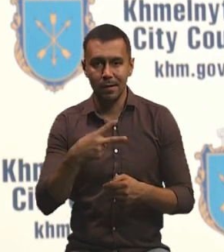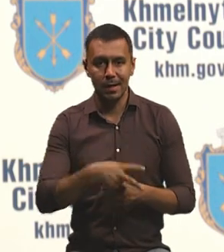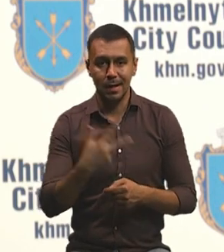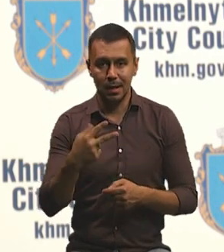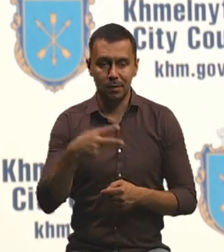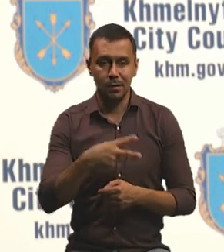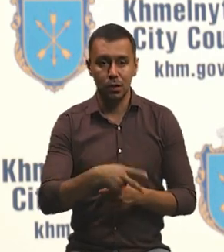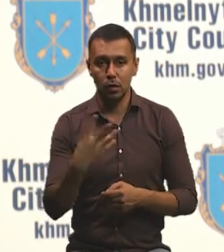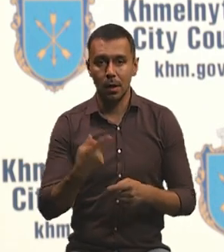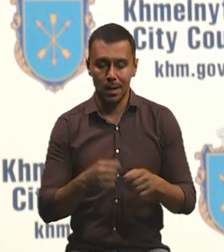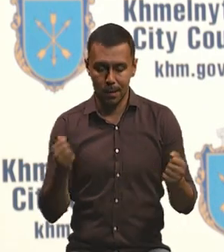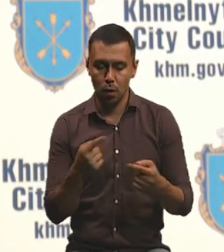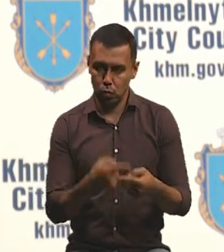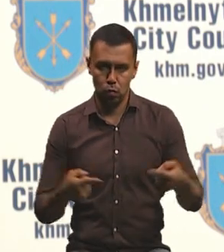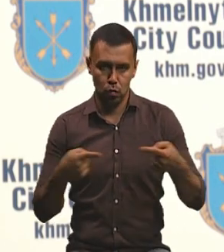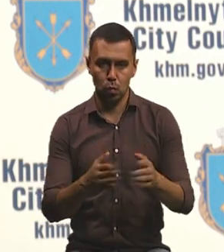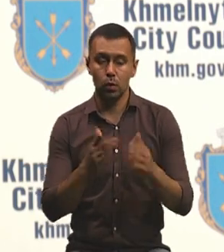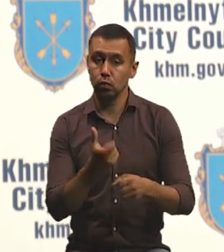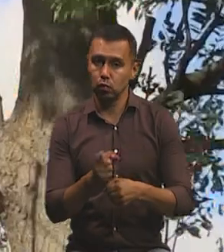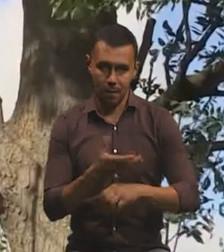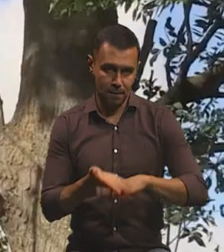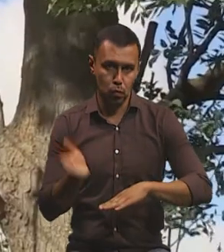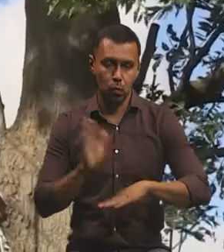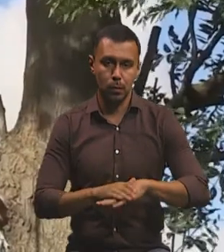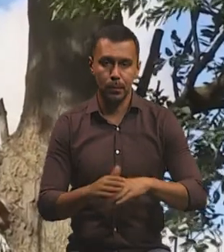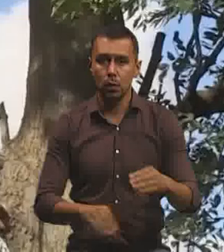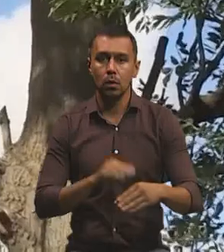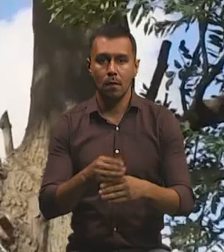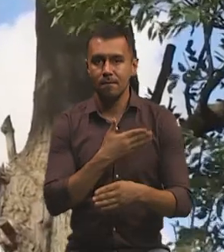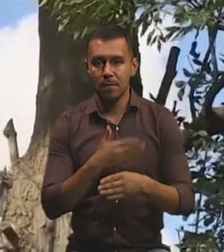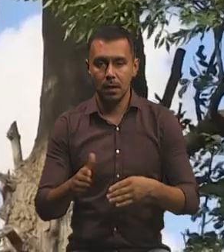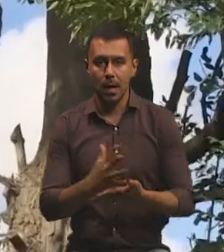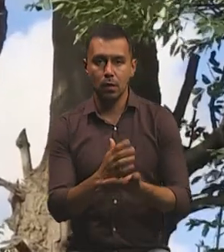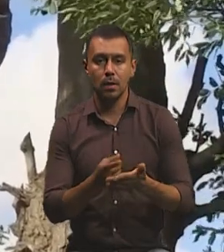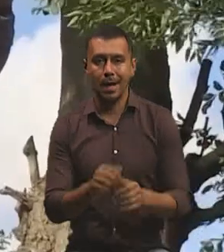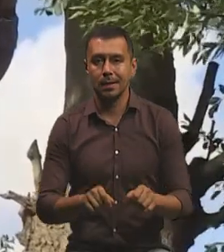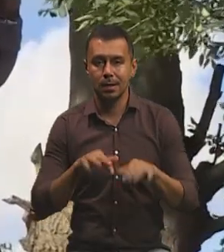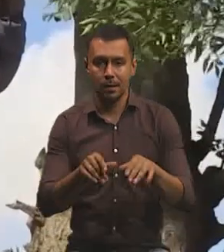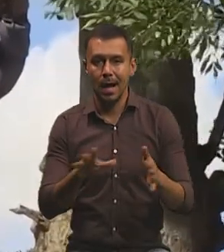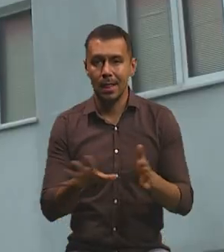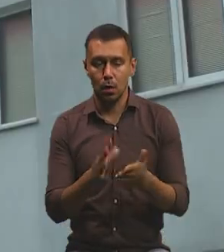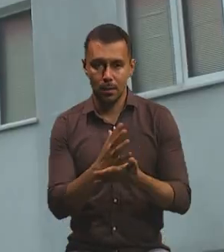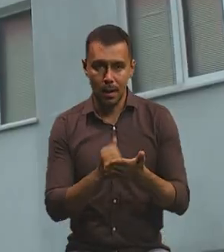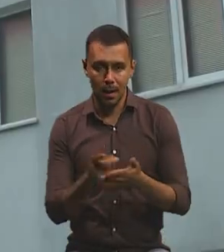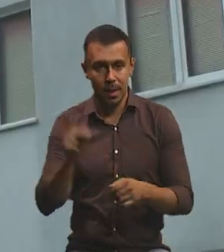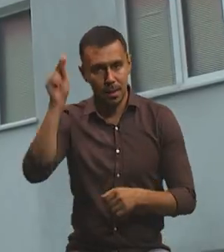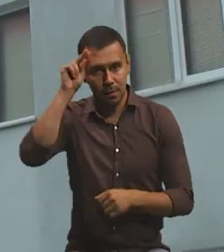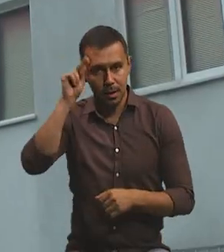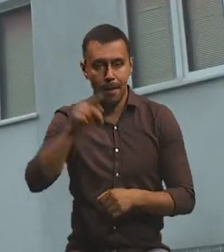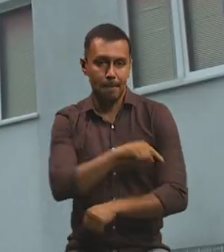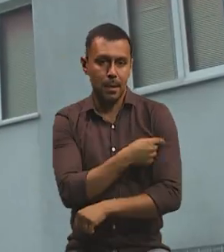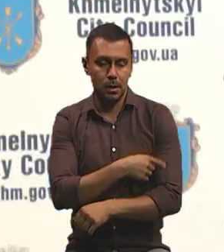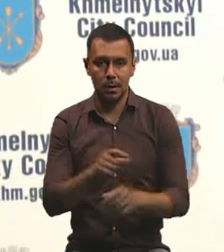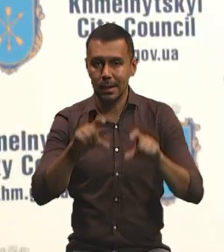2023-2024. Ця зима однозначно буде надзвичайно важкою. Додатково виділили ресурси для заходів з енергозбереження для навчальних та